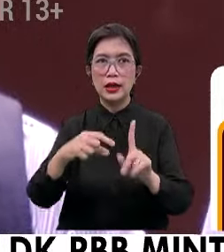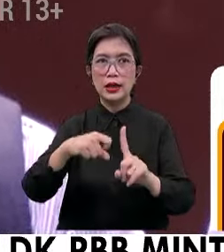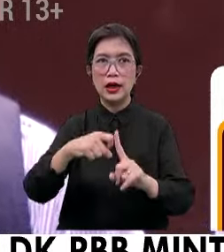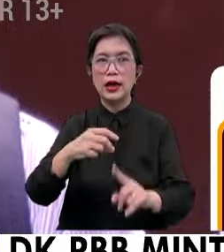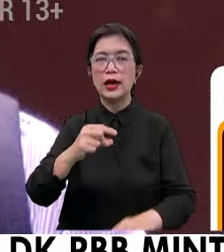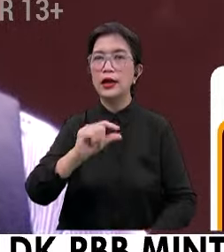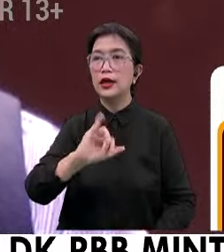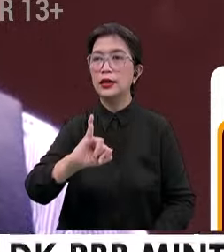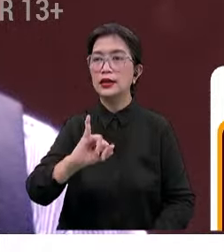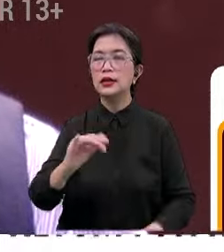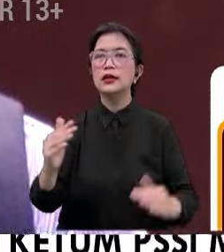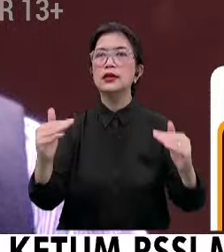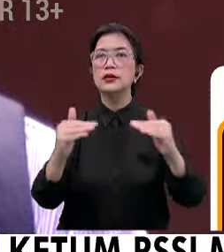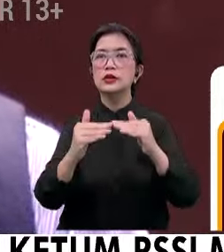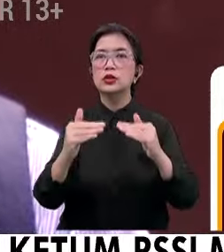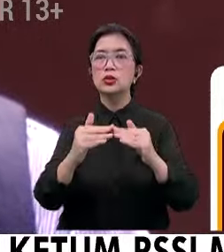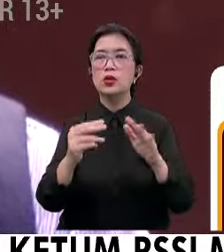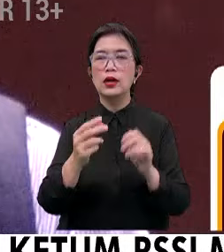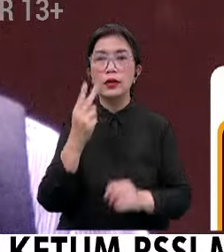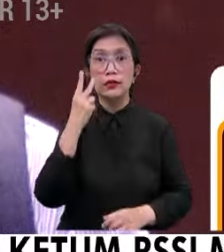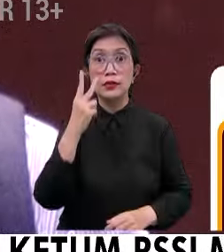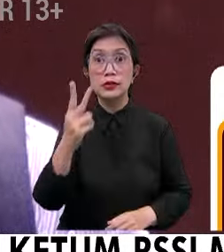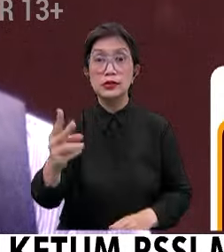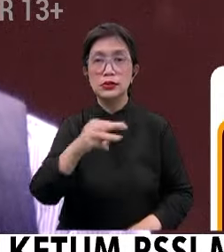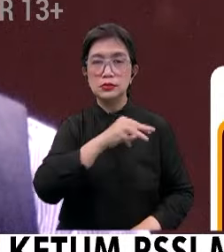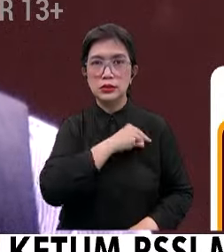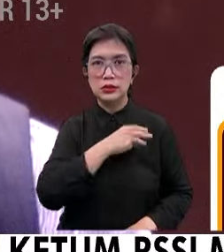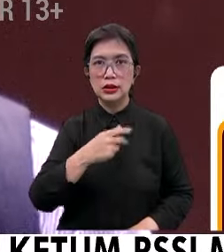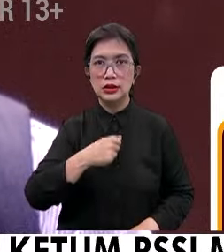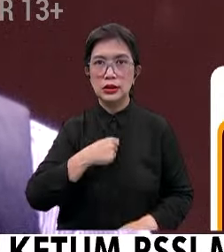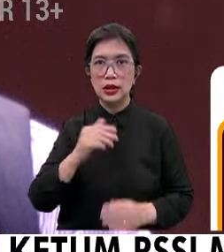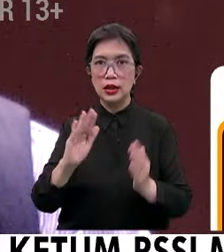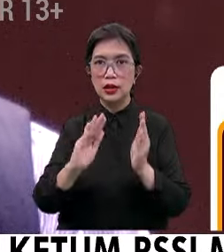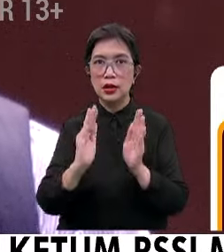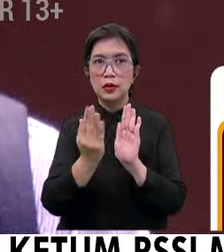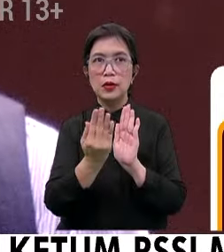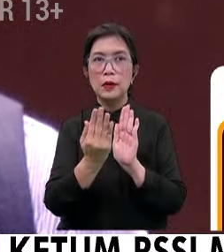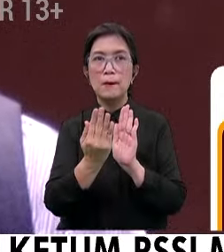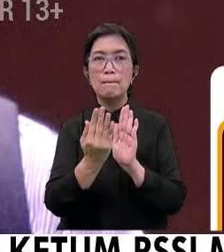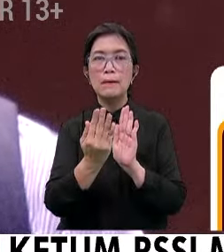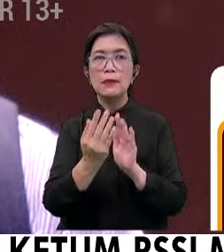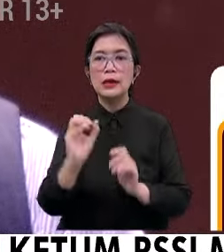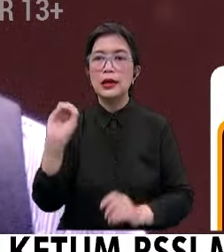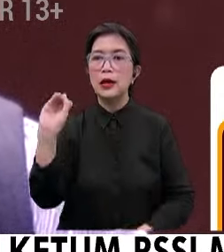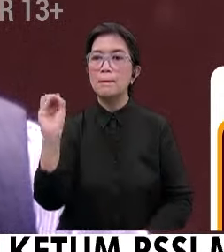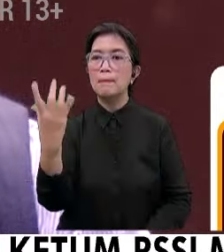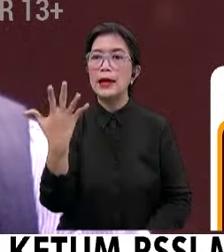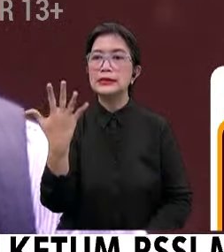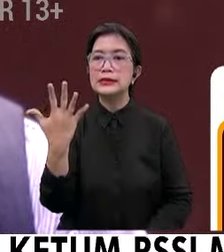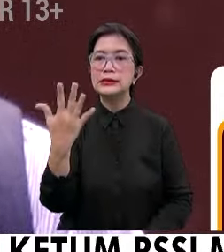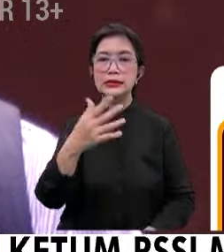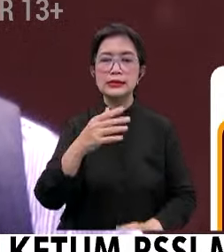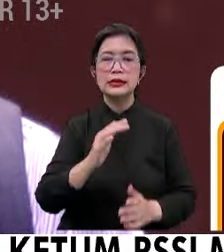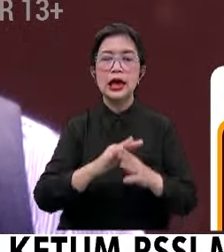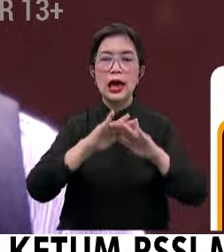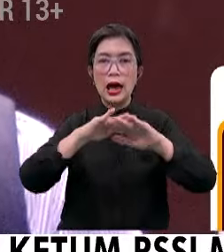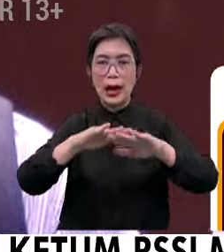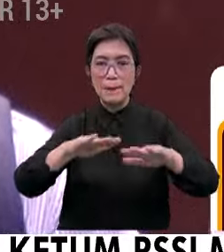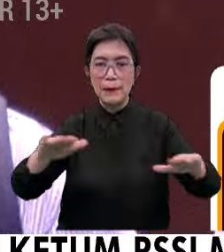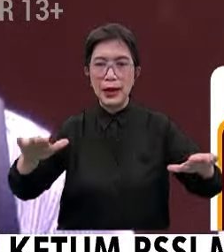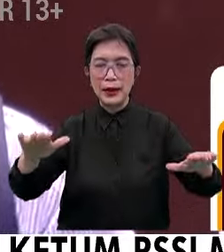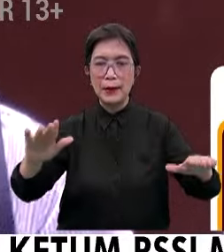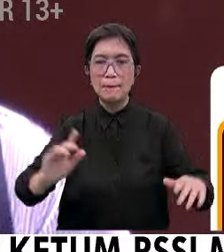dengan visi dan misi kami adalah Mimika Mas, aman, mandiri, dan